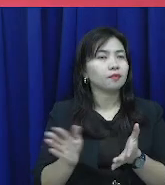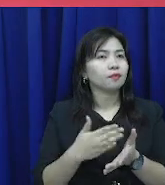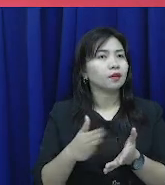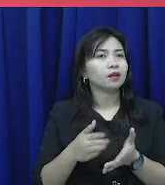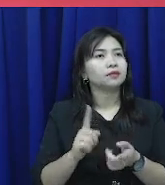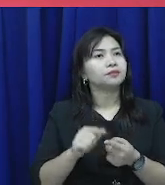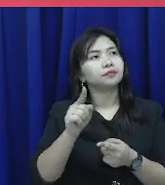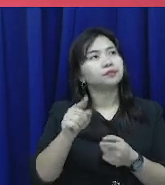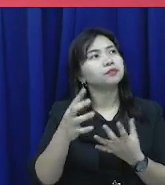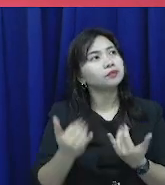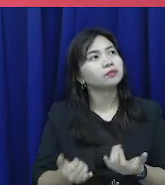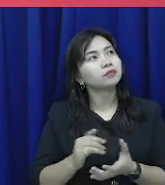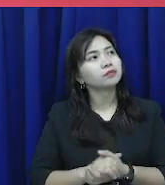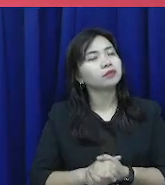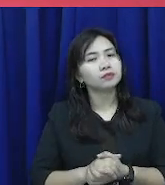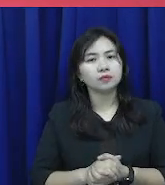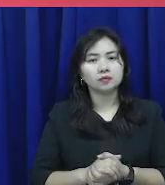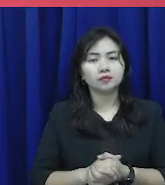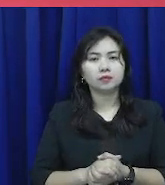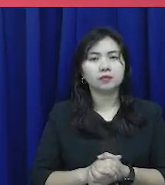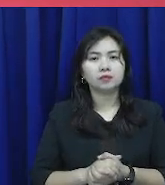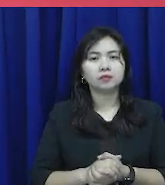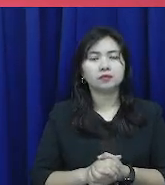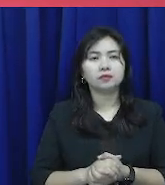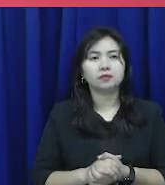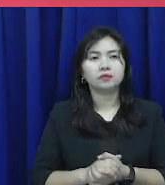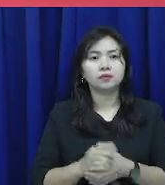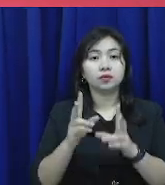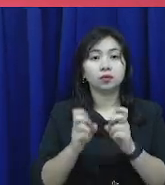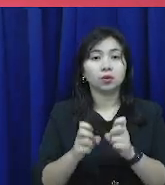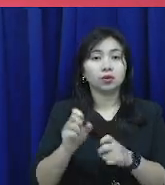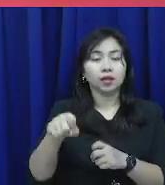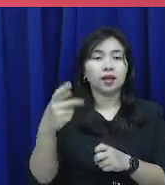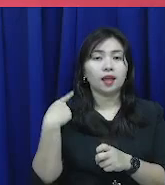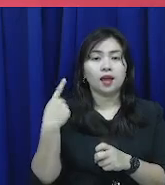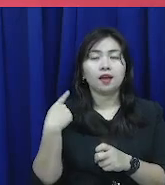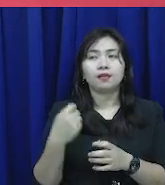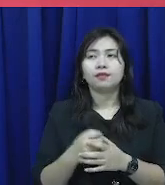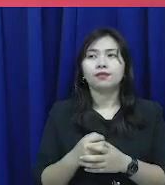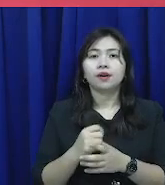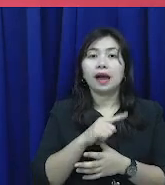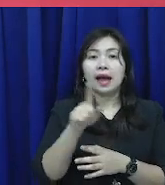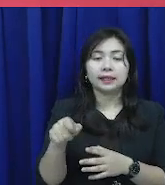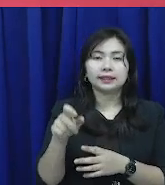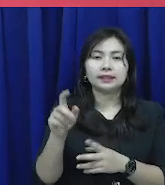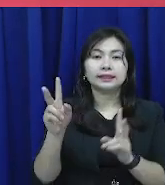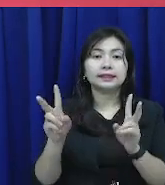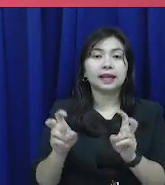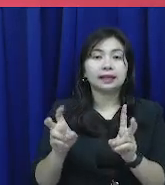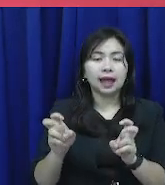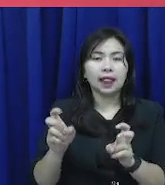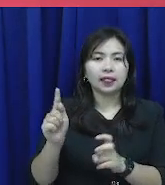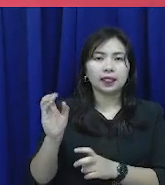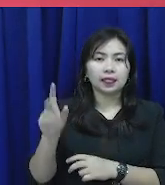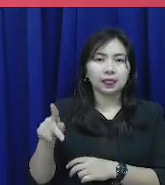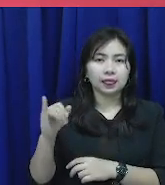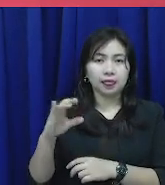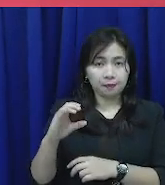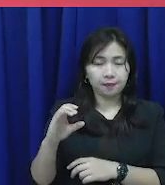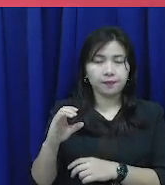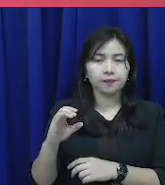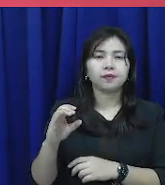members of our church ito pong maganda ilagay nian sa isipan natin bagamat may mga specific target yung atin pong ah mga